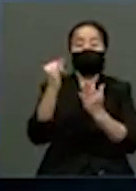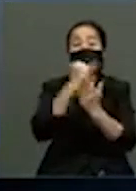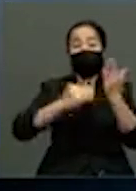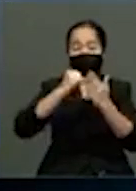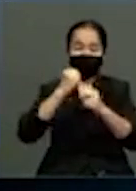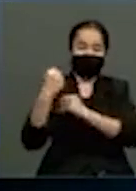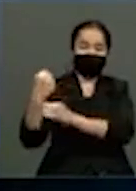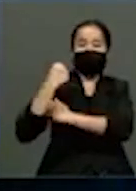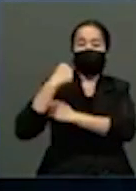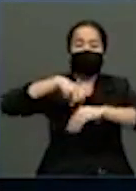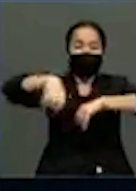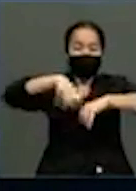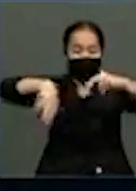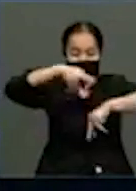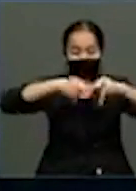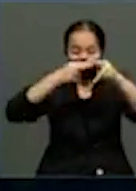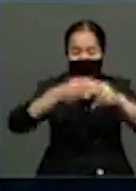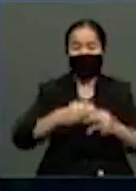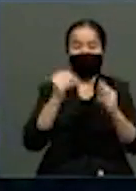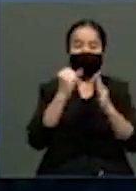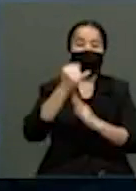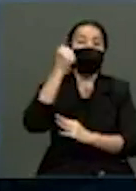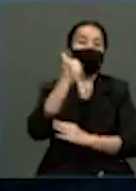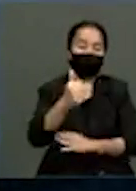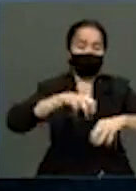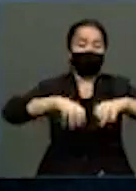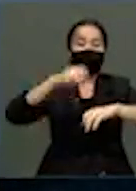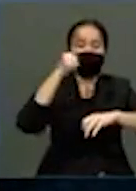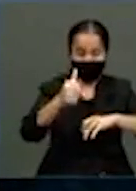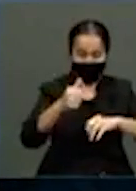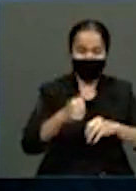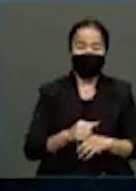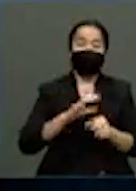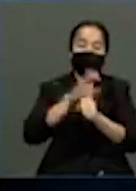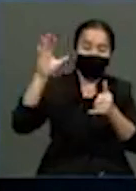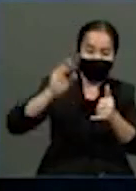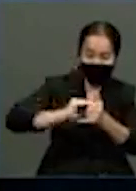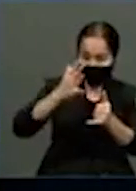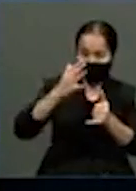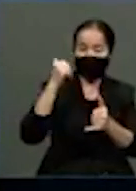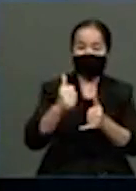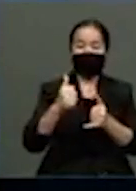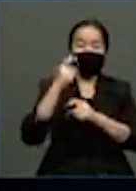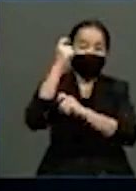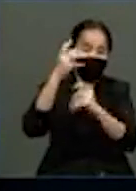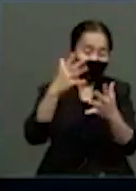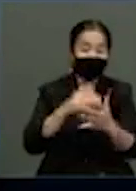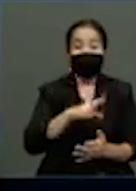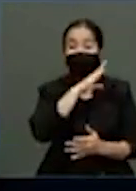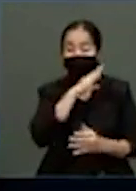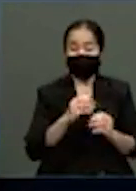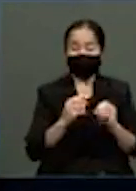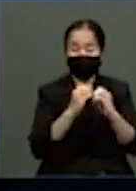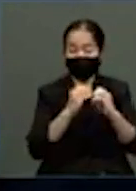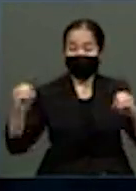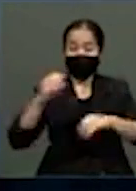อย่างน้อยการจะติดเชื้อภายในจังหวัดของท่านก็จะลดน้อยลงความเสี่ยงก็จะน้อยลงนะครับเพราะว่าถ้าเกินกว่า14วันแล้วยิ่งสบายใจขึ้น